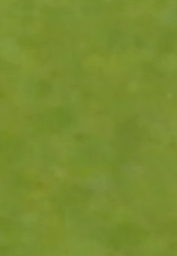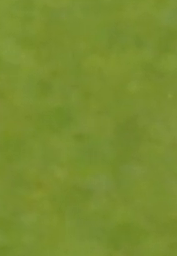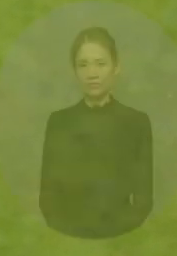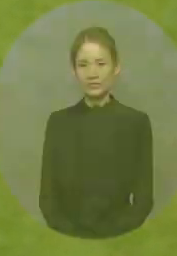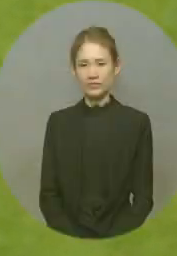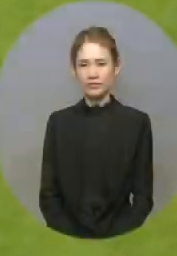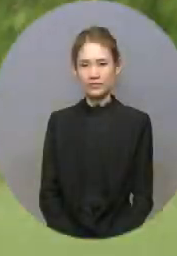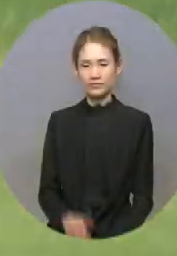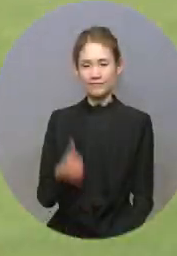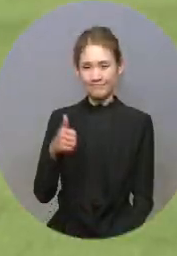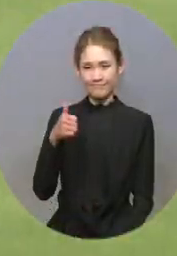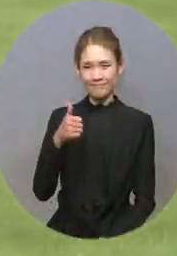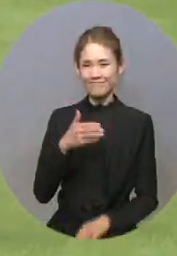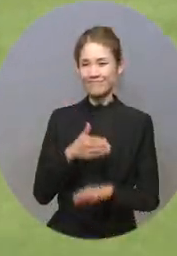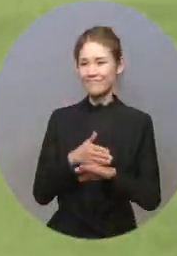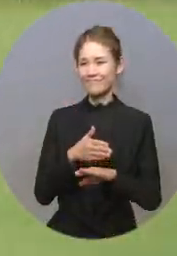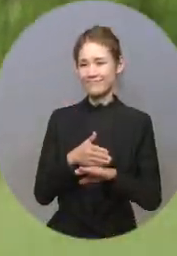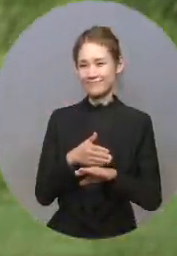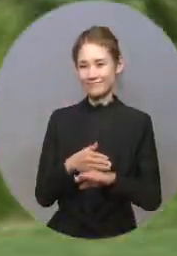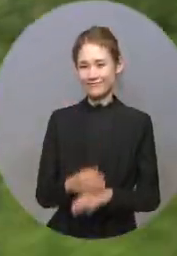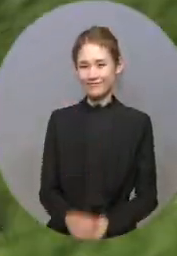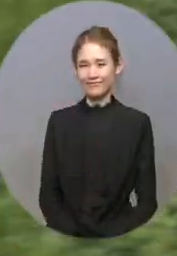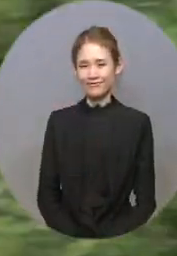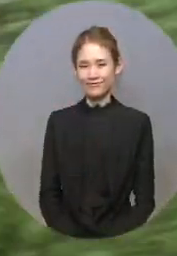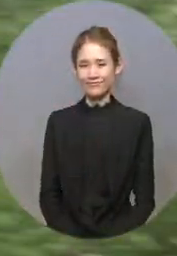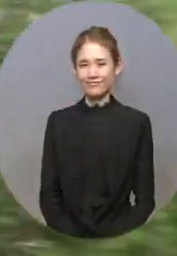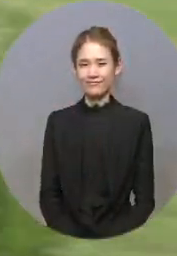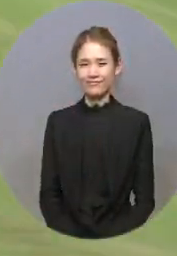나이스. 나이스 퍼.